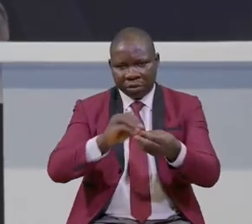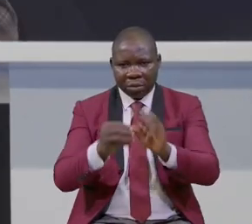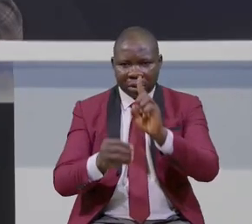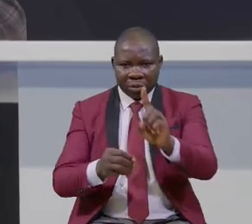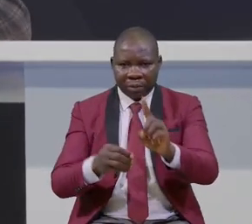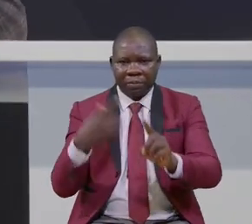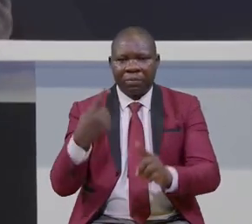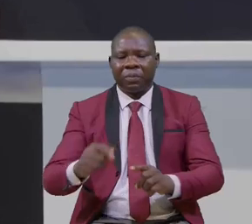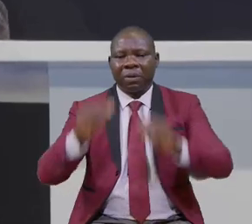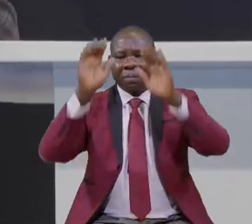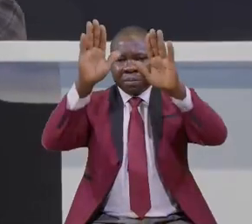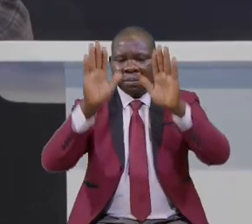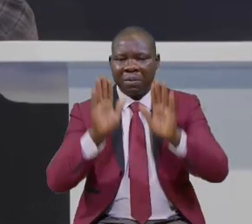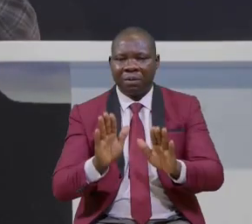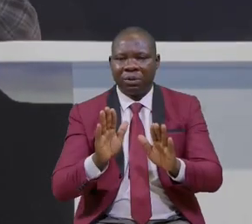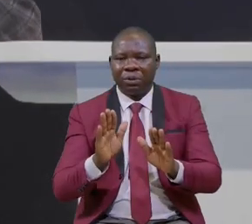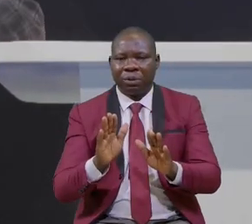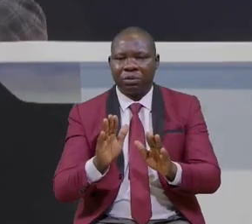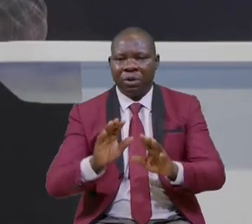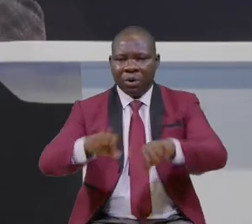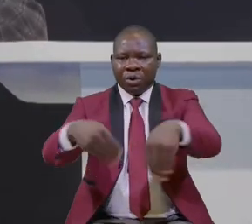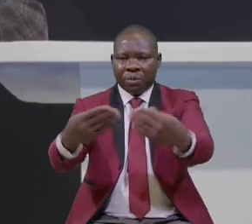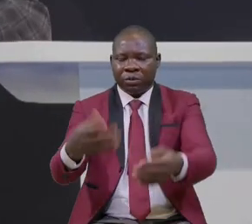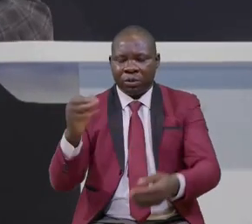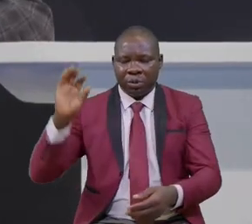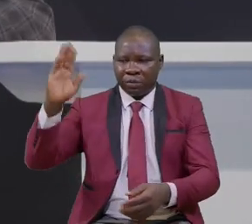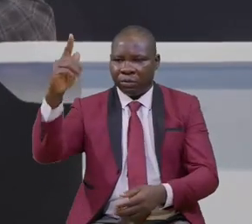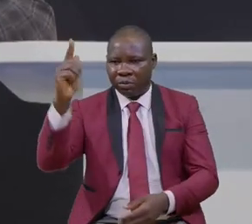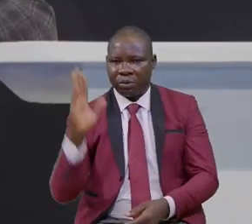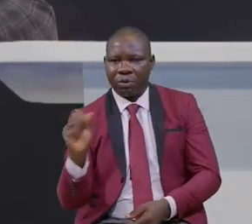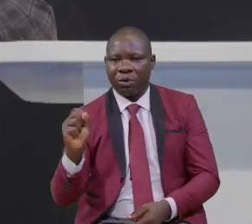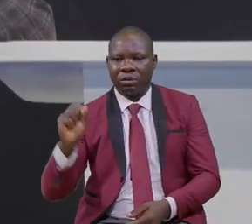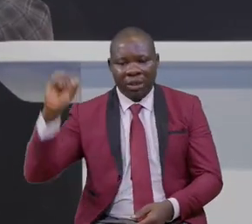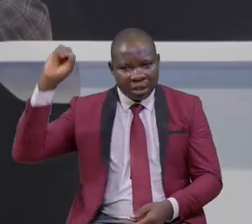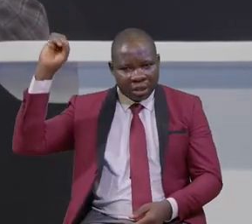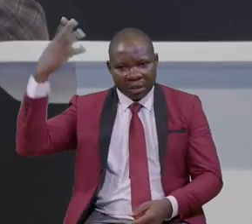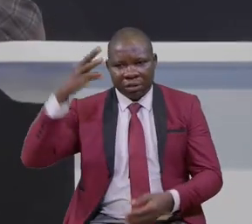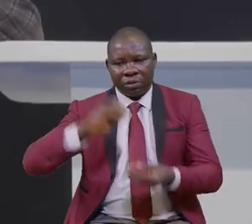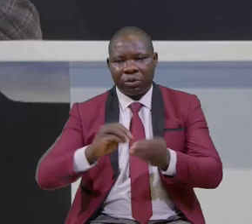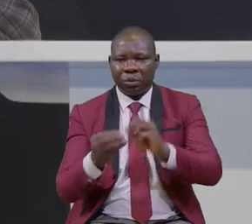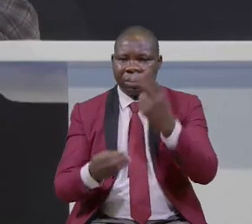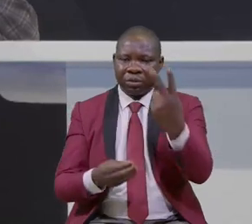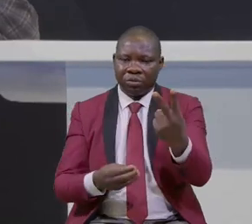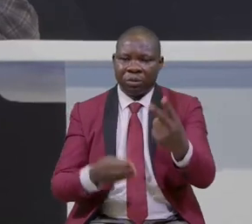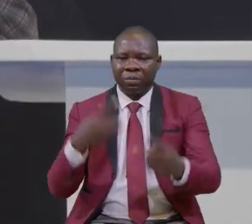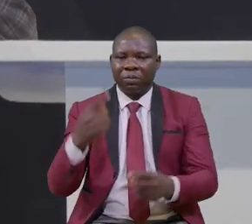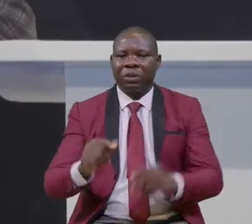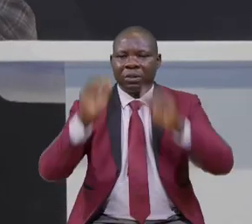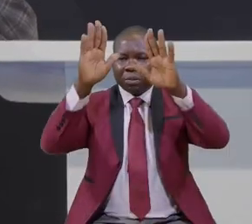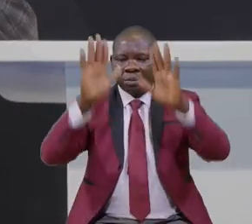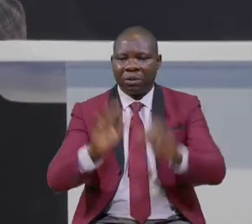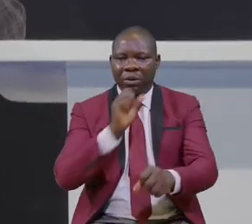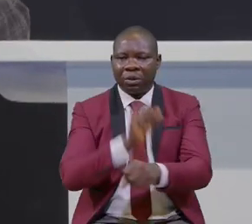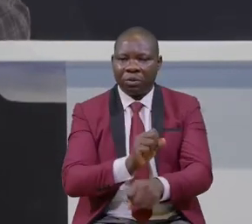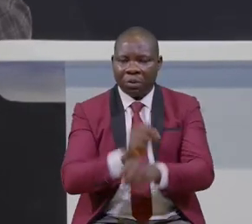provision merveilleuse de la grâce de Dieu. Voyez, deuxième point, nous verrons la puissance miraculeuse dans la